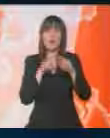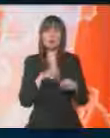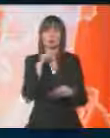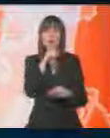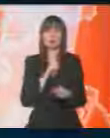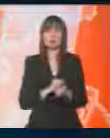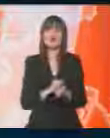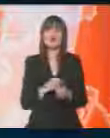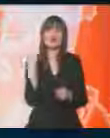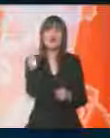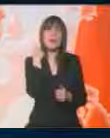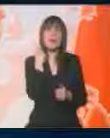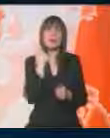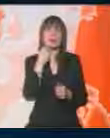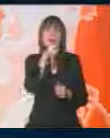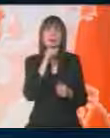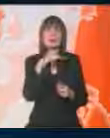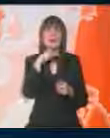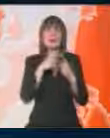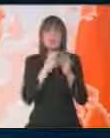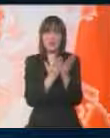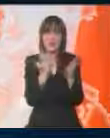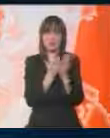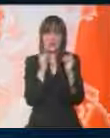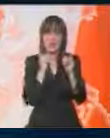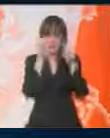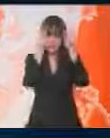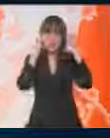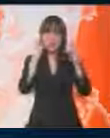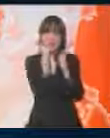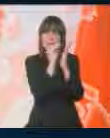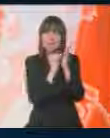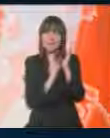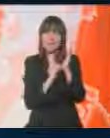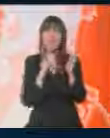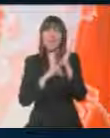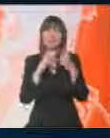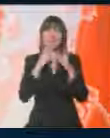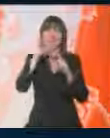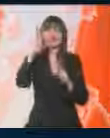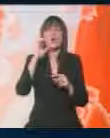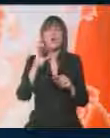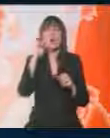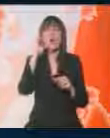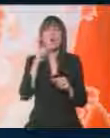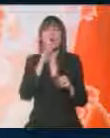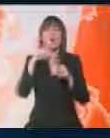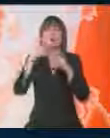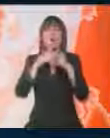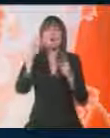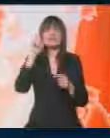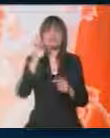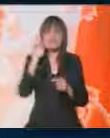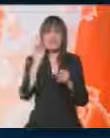odmakli. Britanski Guardian danas objavljuje podatke NATO-a o ulozi Hašima Tačija i